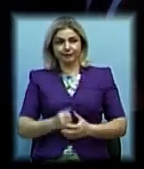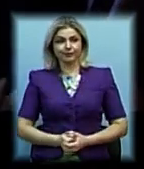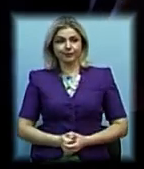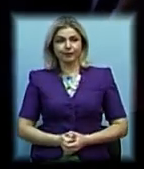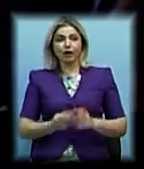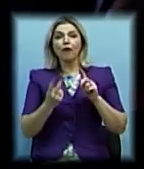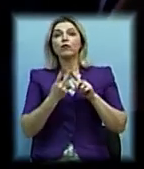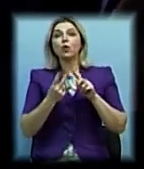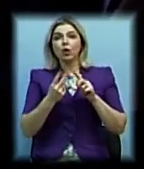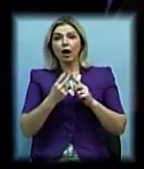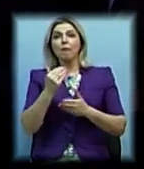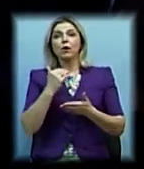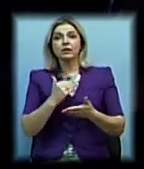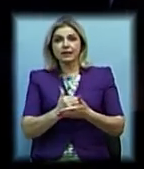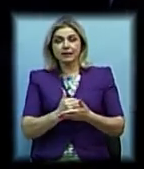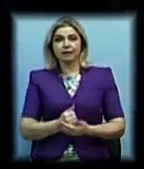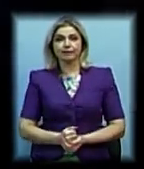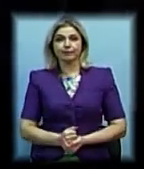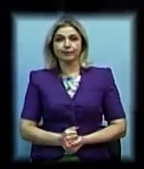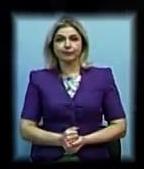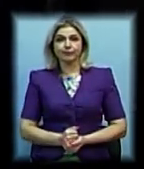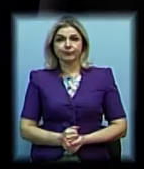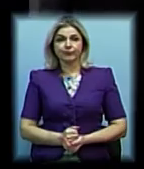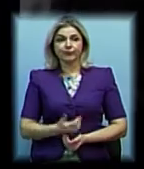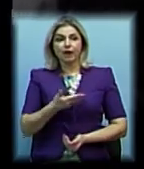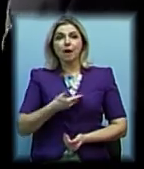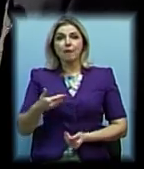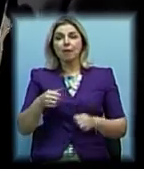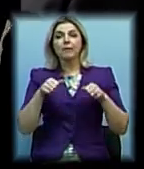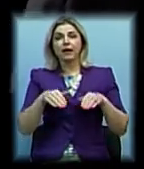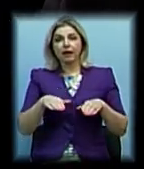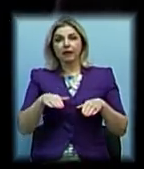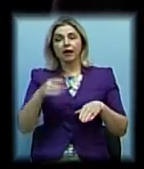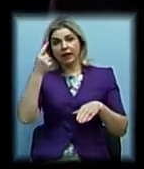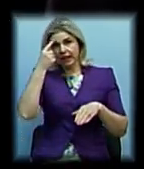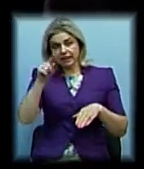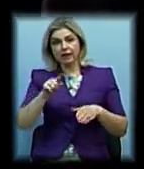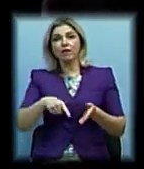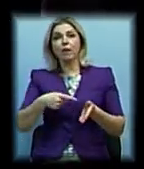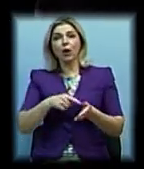Друга позиція. Ми прийняли ініціативу міського голови.